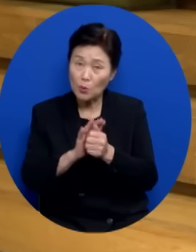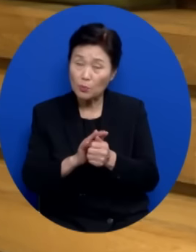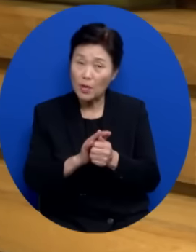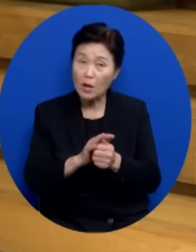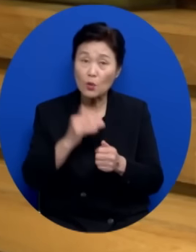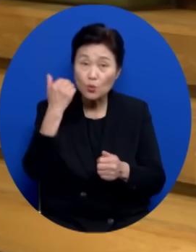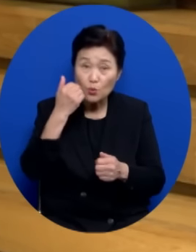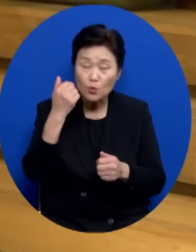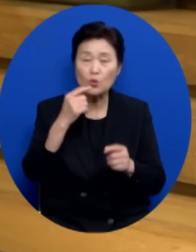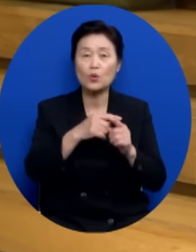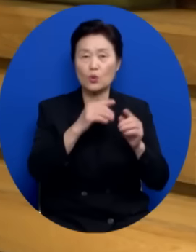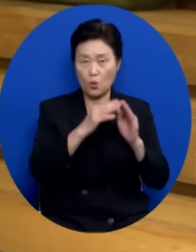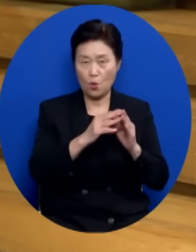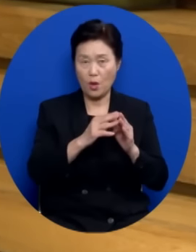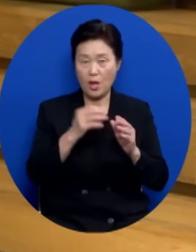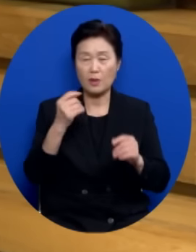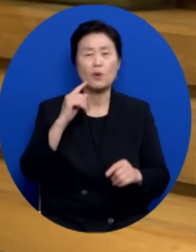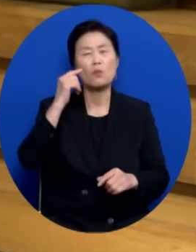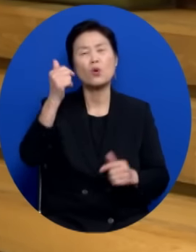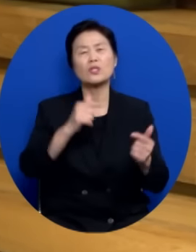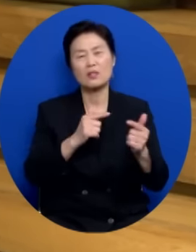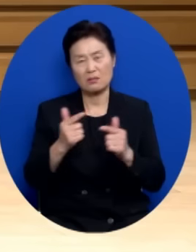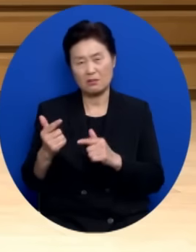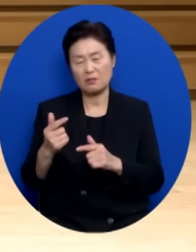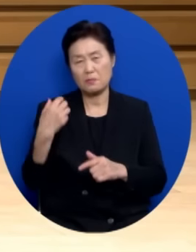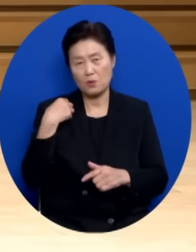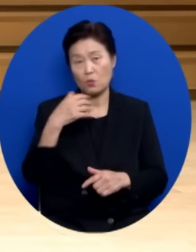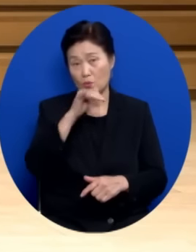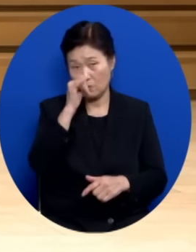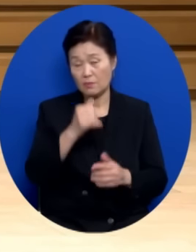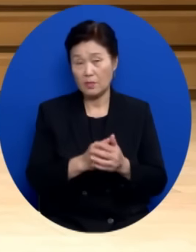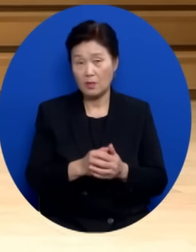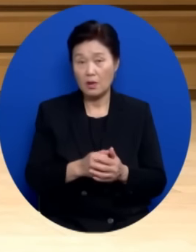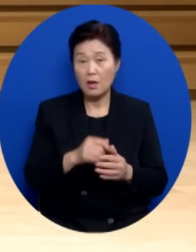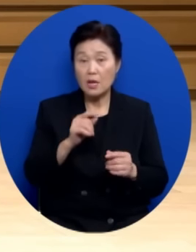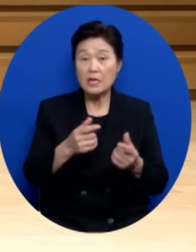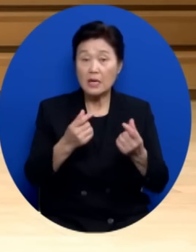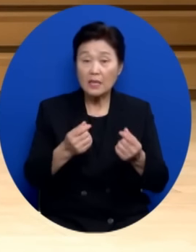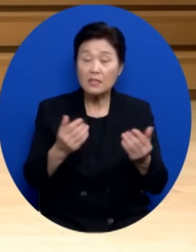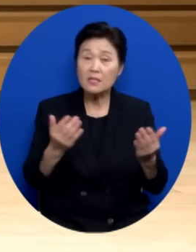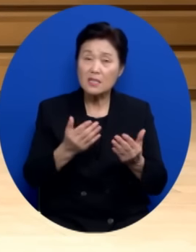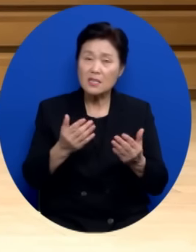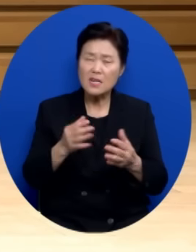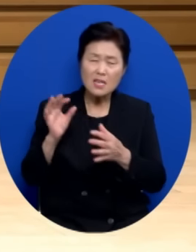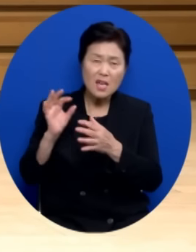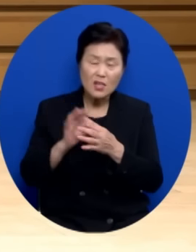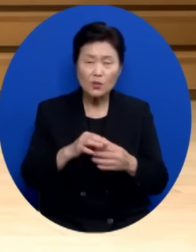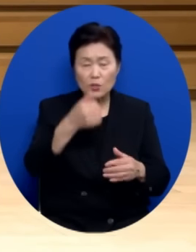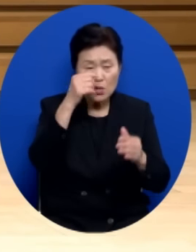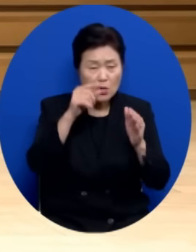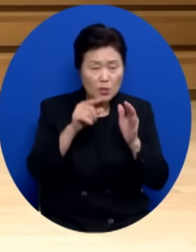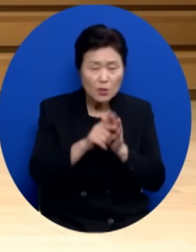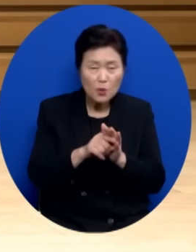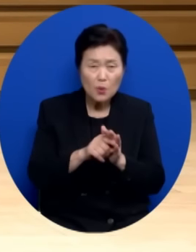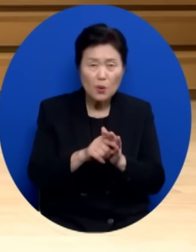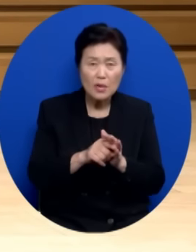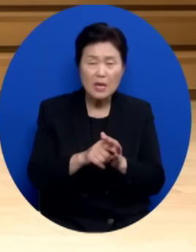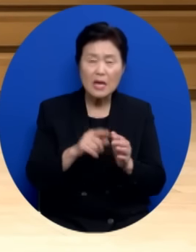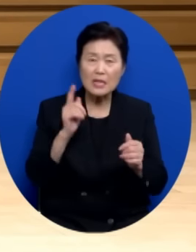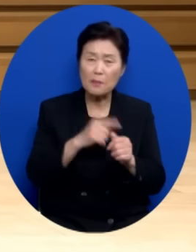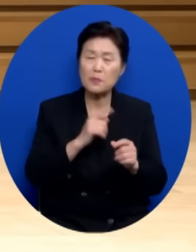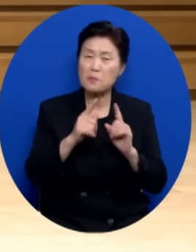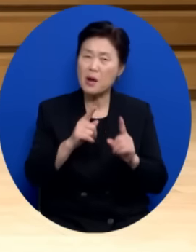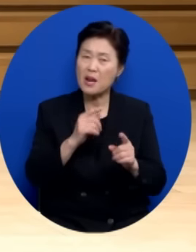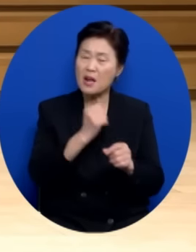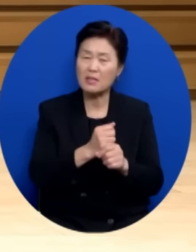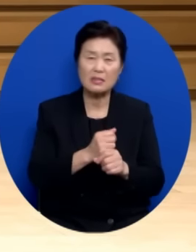교회고 목사들입니다. 그런데 이런 것을 계속적으로 기독교에 불리한 이런 내용들을 이야기하는 것은 옳지